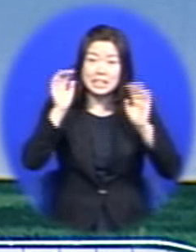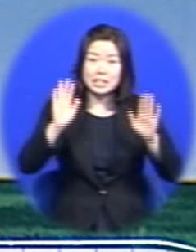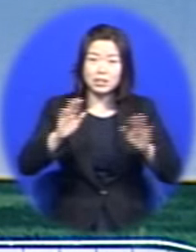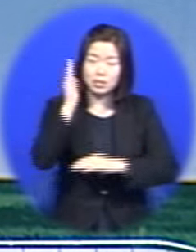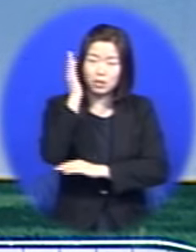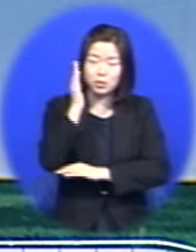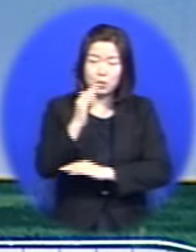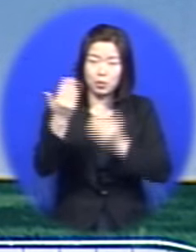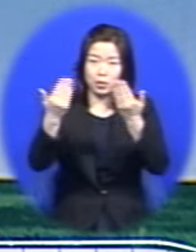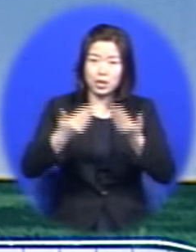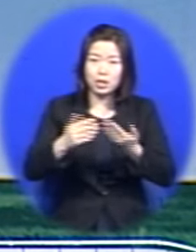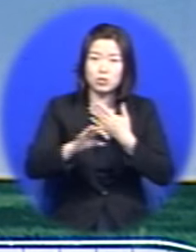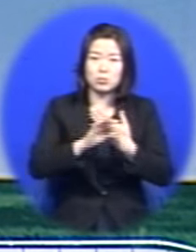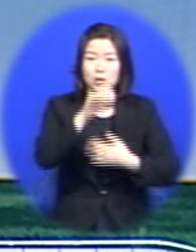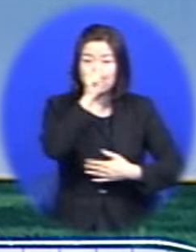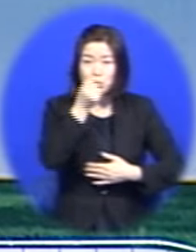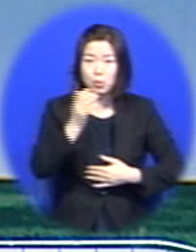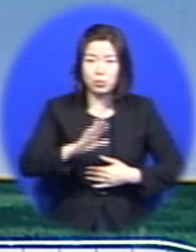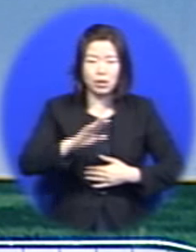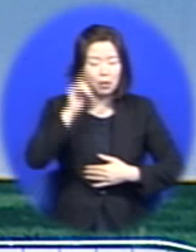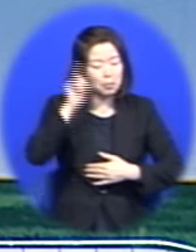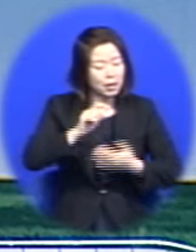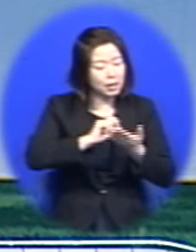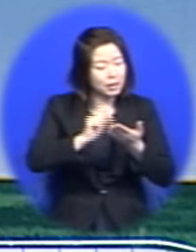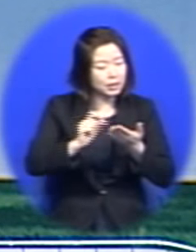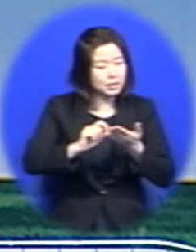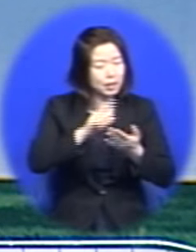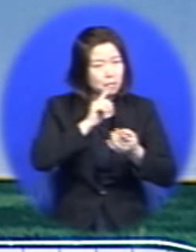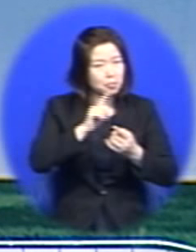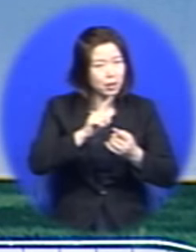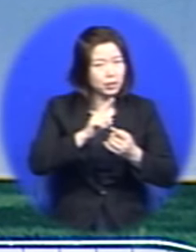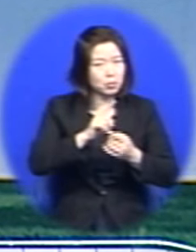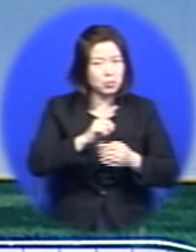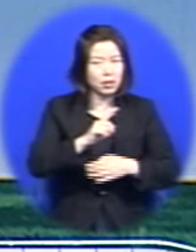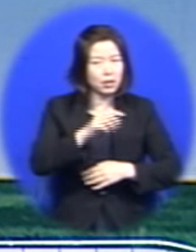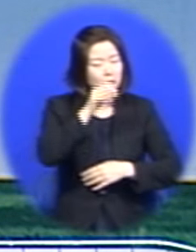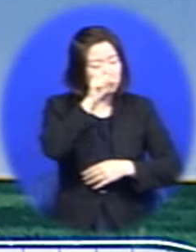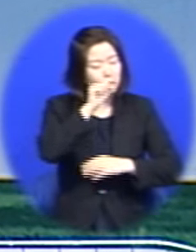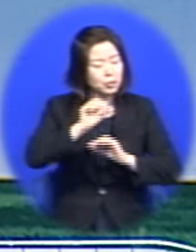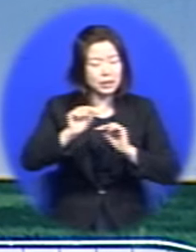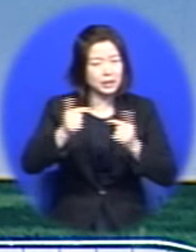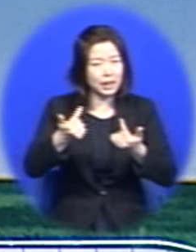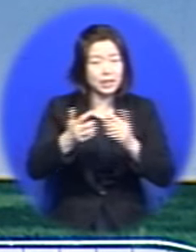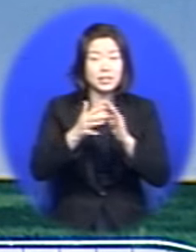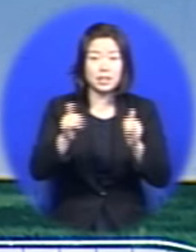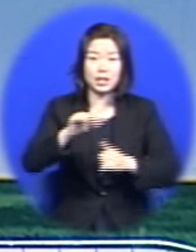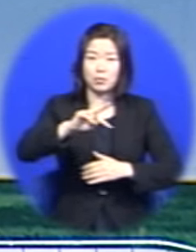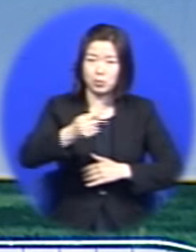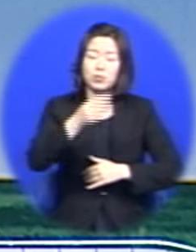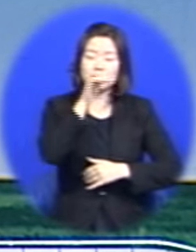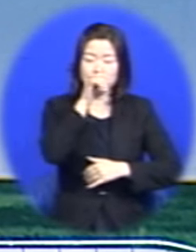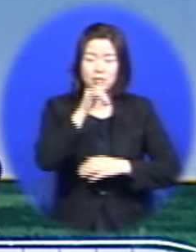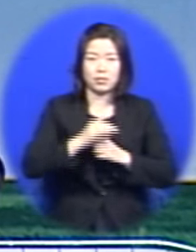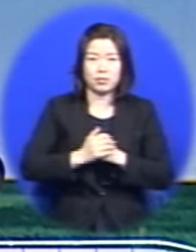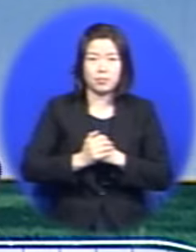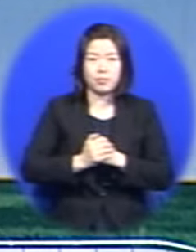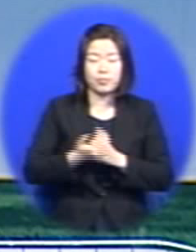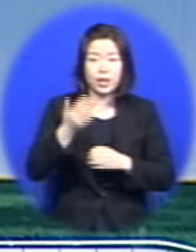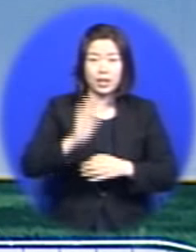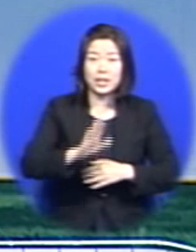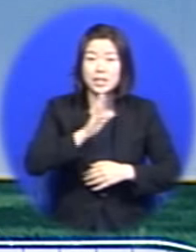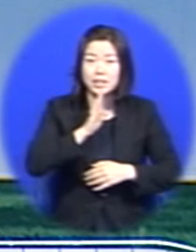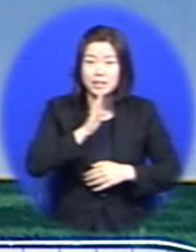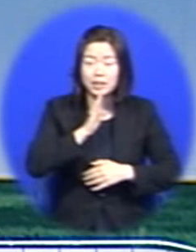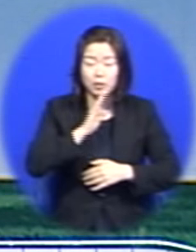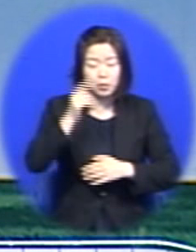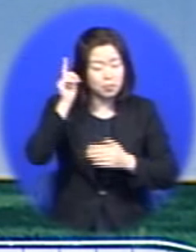텐데 일기를 쓰라고 하다니, 그래서 영 탐탁지 않아 하시는 분들도 있으셨어요. 그런데 실제로